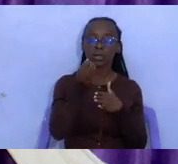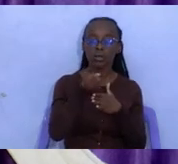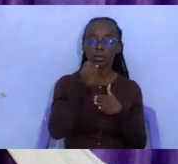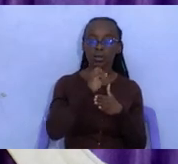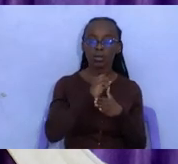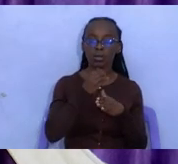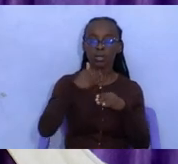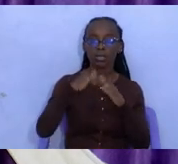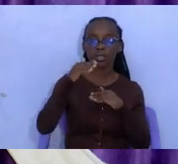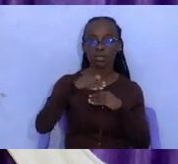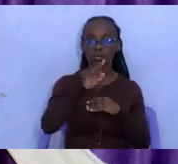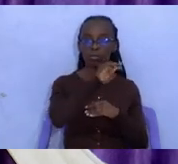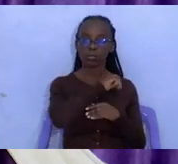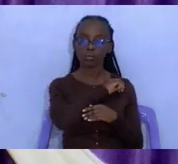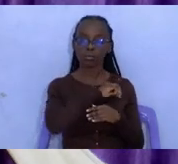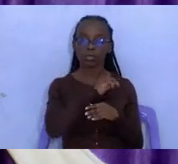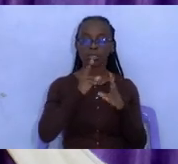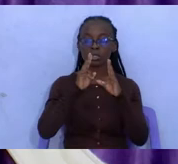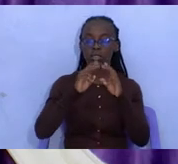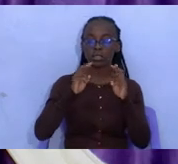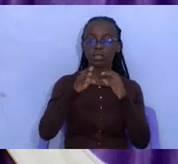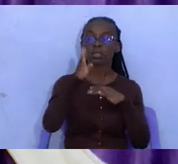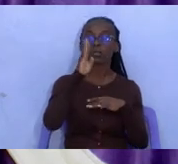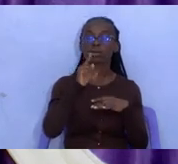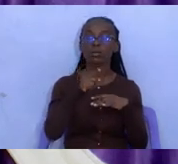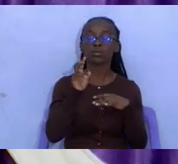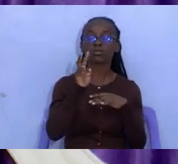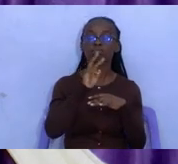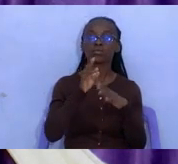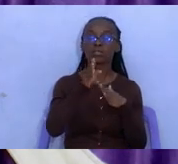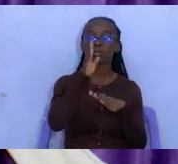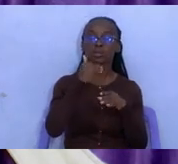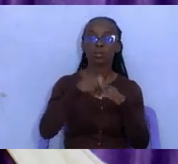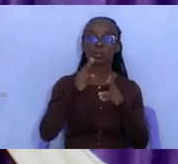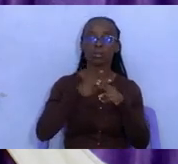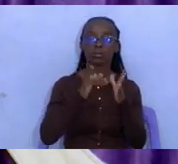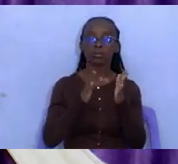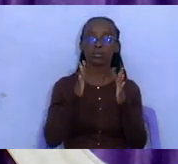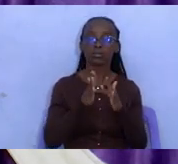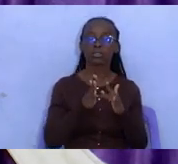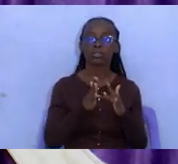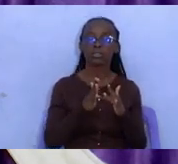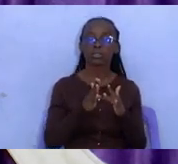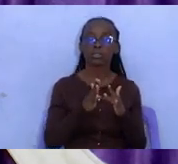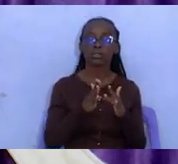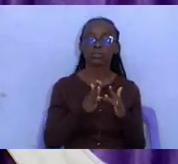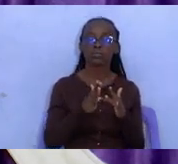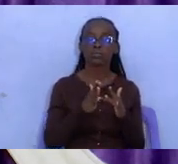in your ministry, unamtafuta in that line, utamuona katika jina la Yesu.